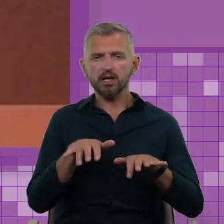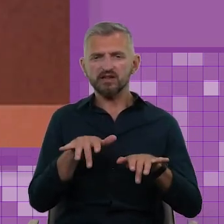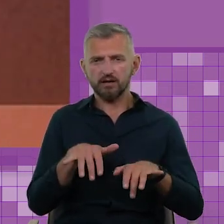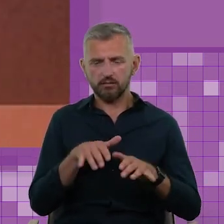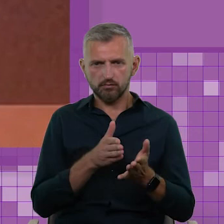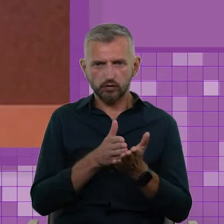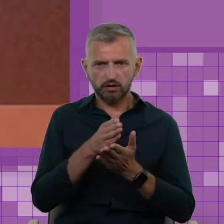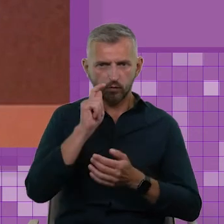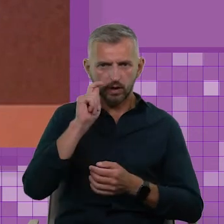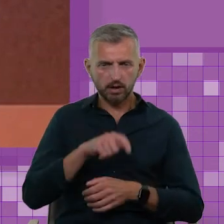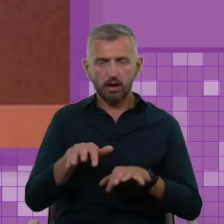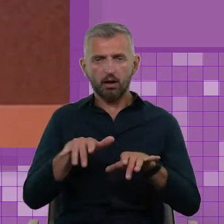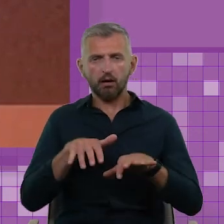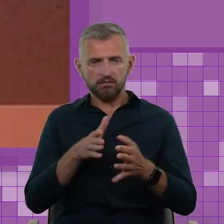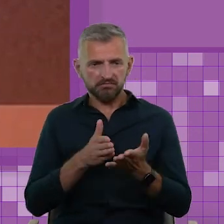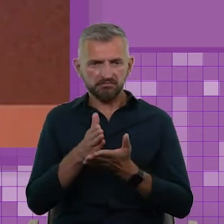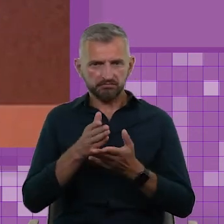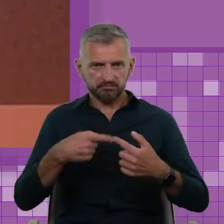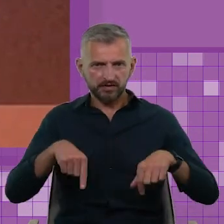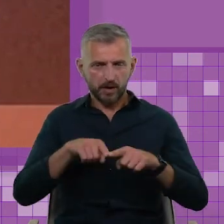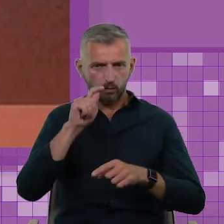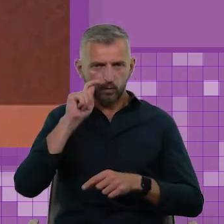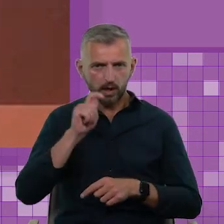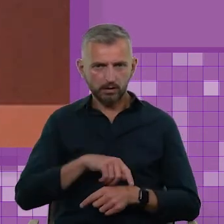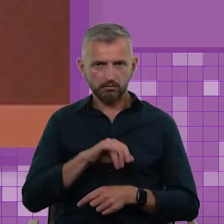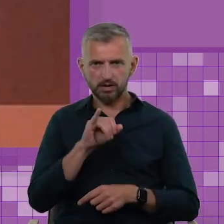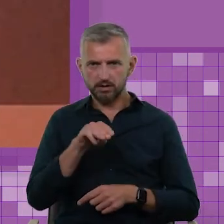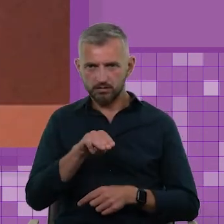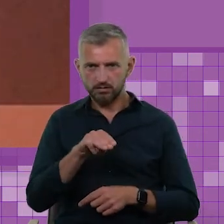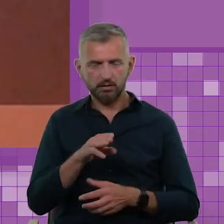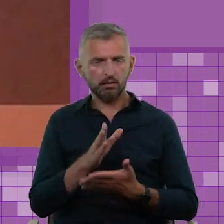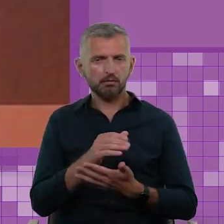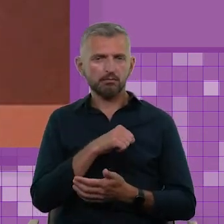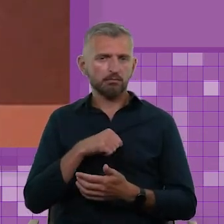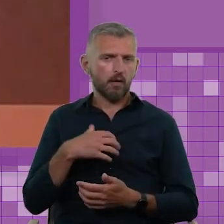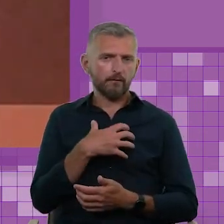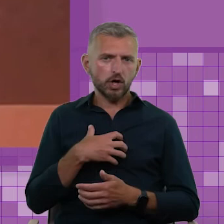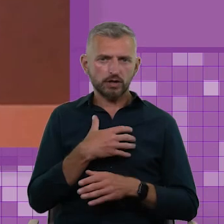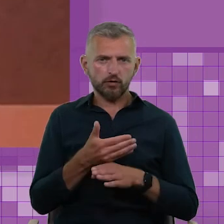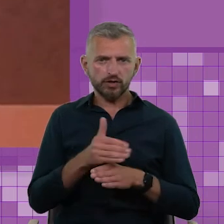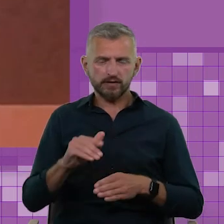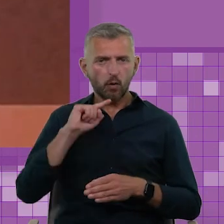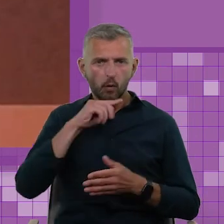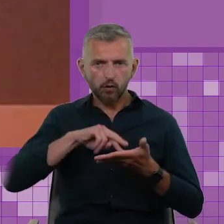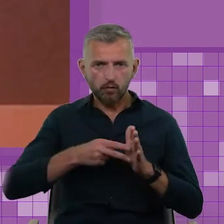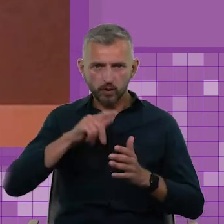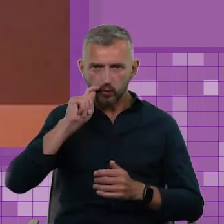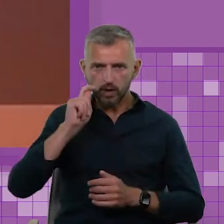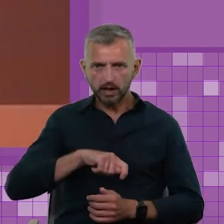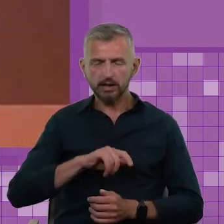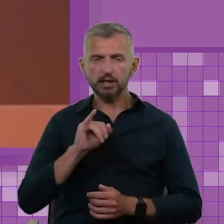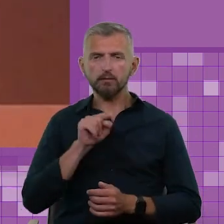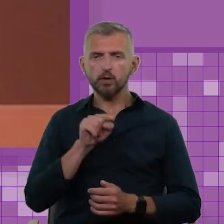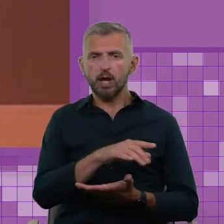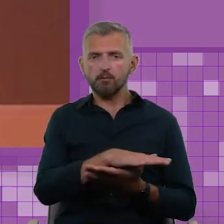України. Як ми знаємо, IT-індустрія України, вона є одною з найважливіших частин економіки України, і